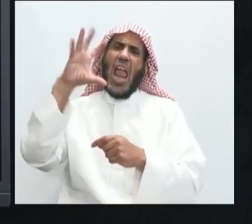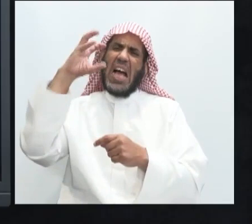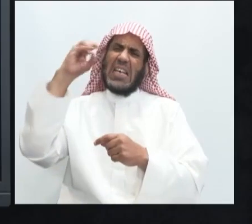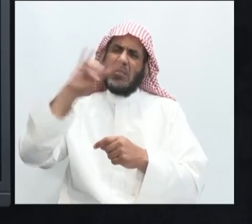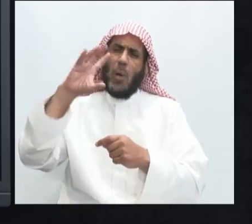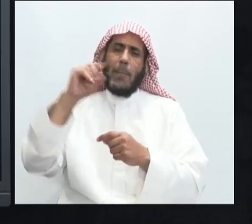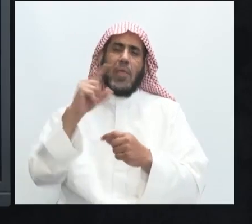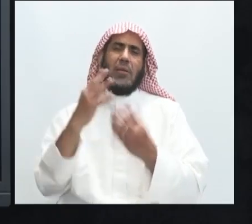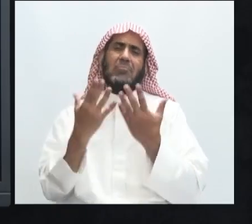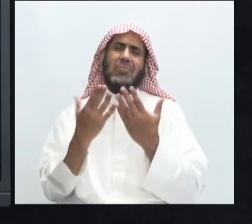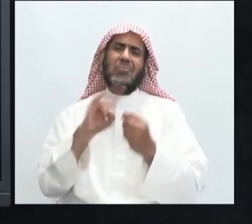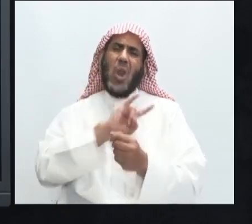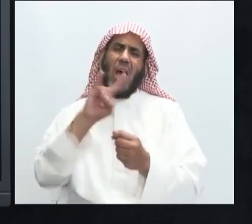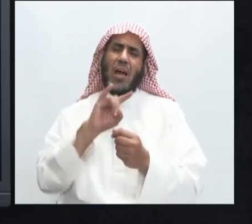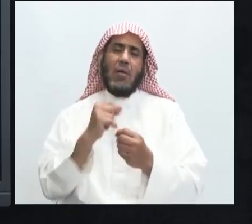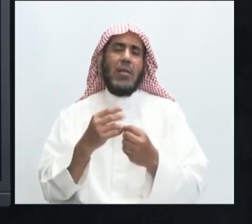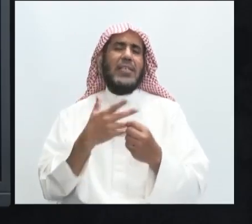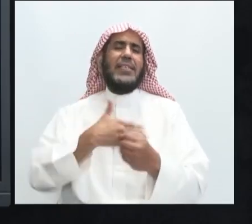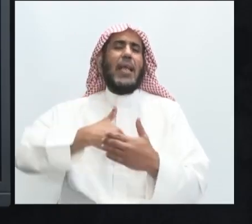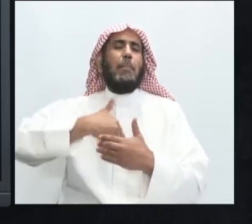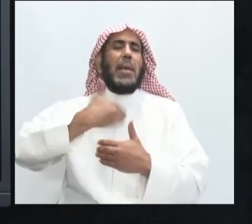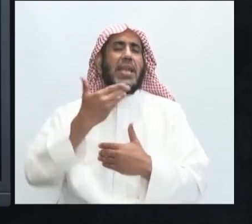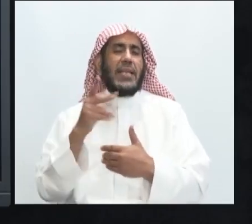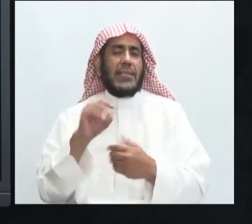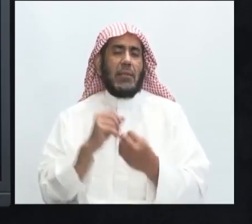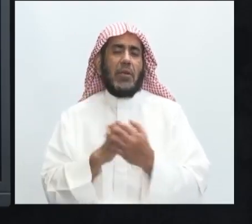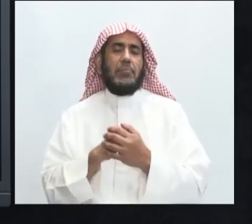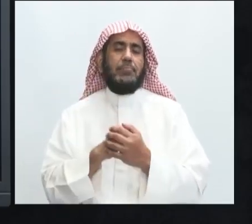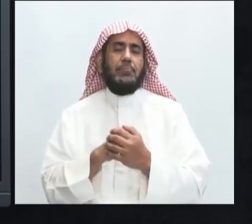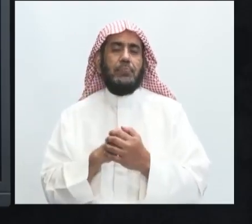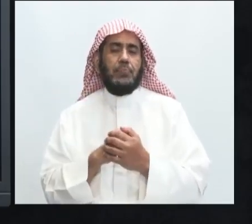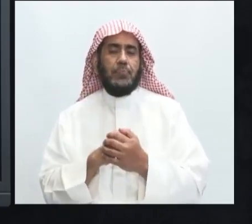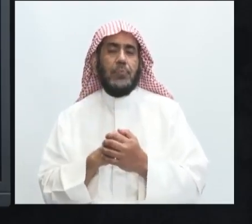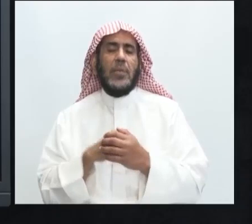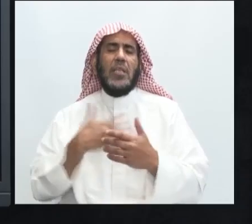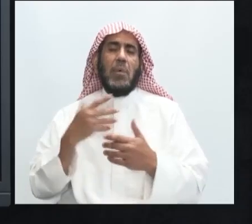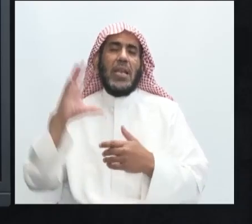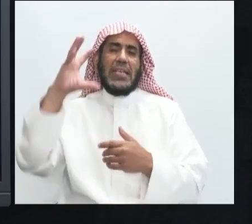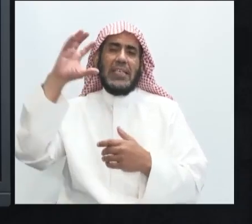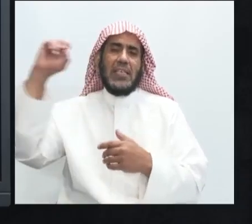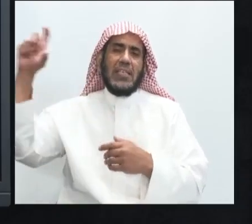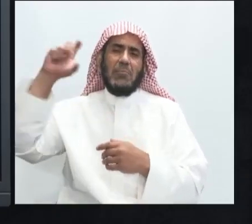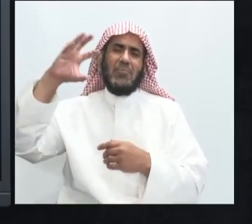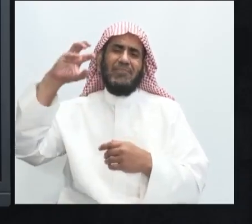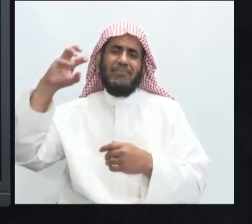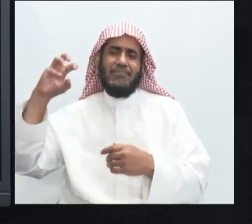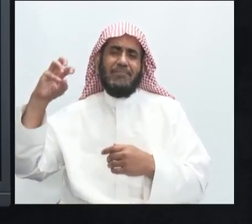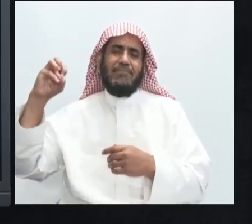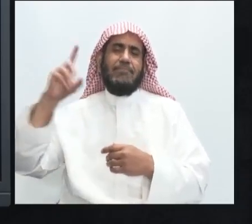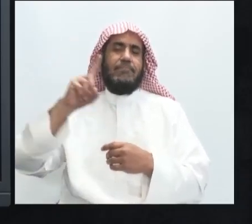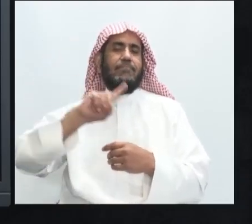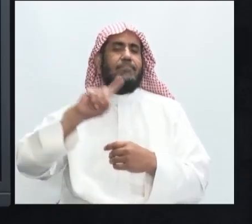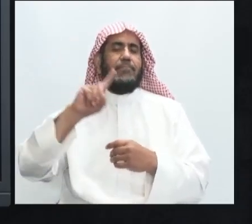فيه شيء من التمني في شيء من التمن يتمنى ايضا عدم